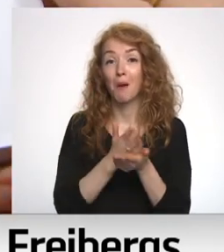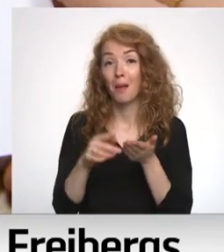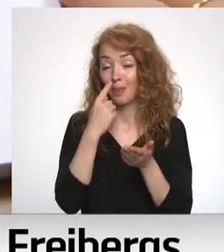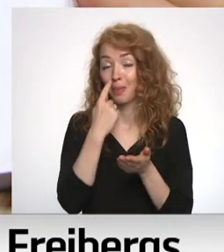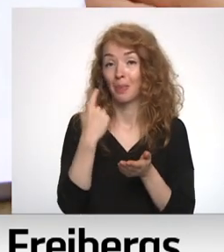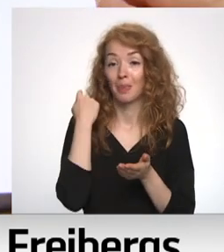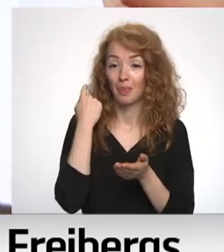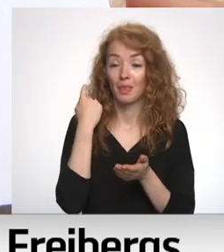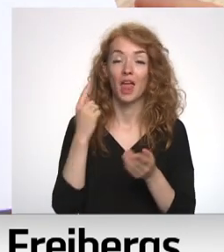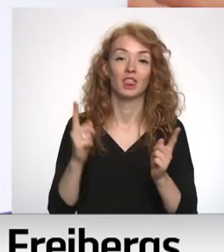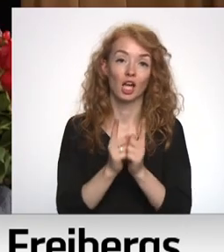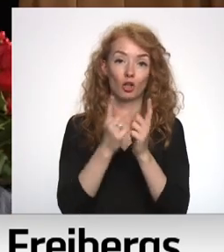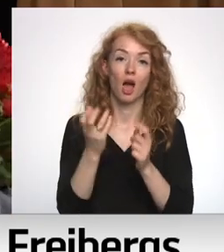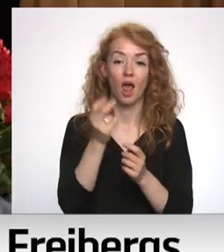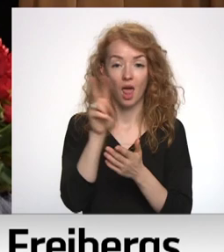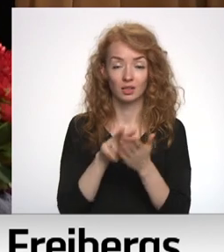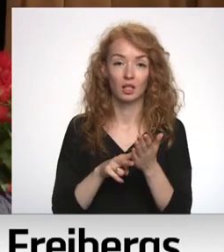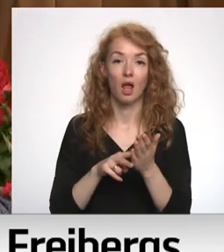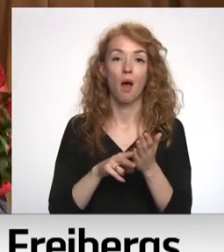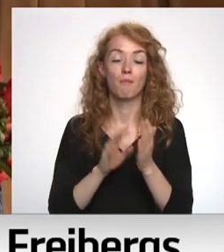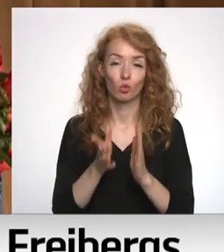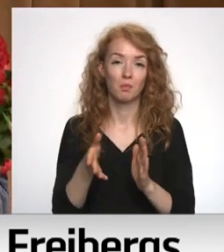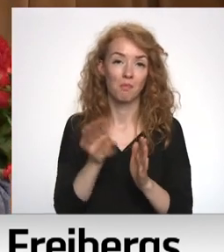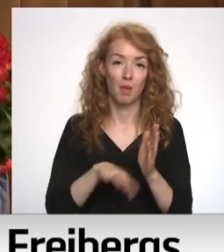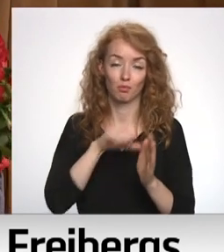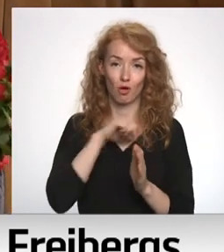nesen, tikšanos ar lasītāju piedzīvos jau bez autora